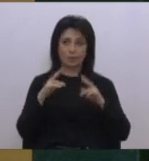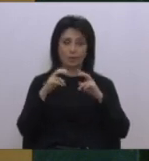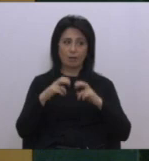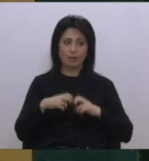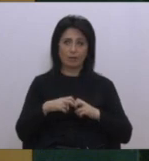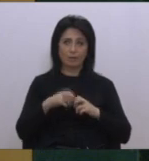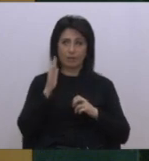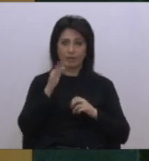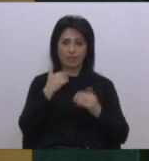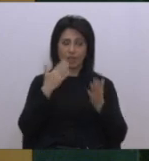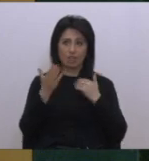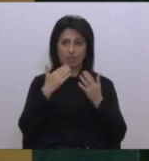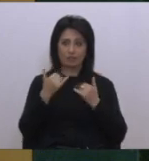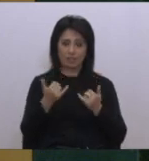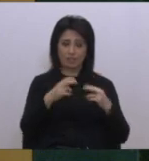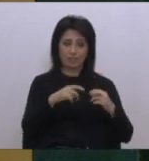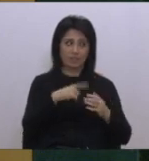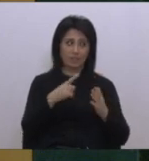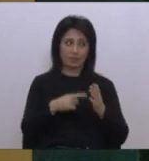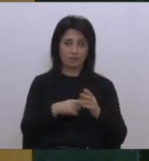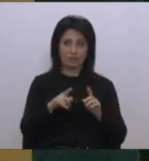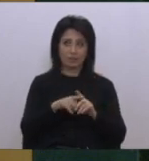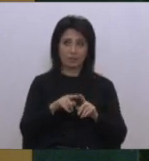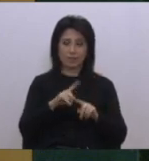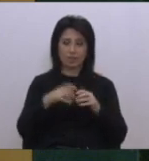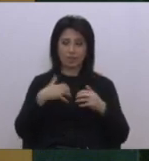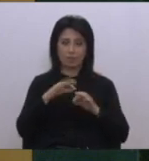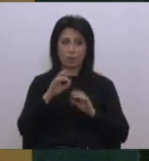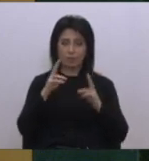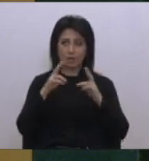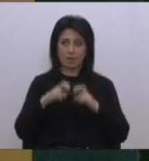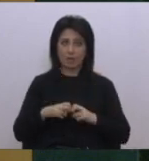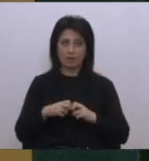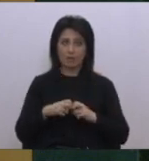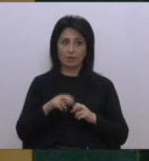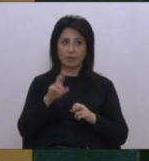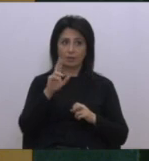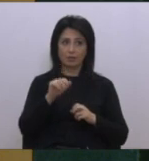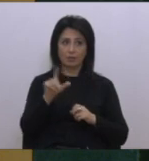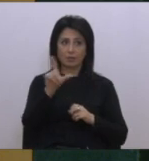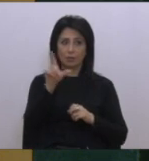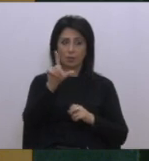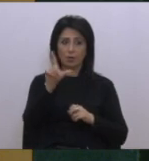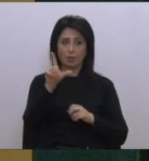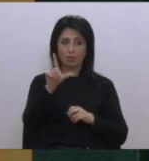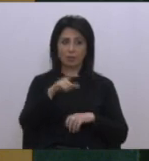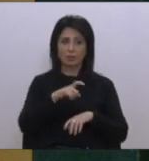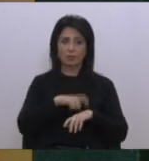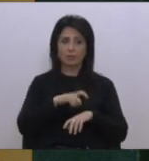განვიხილავთ გვექნება კენჭისხრები დღეს განხილვის საკითხის ასევე დაჩქარებული პროექტის განხილვა და 2 საათზე